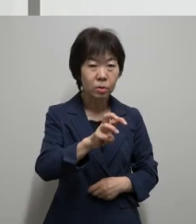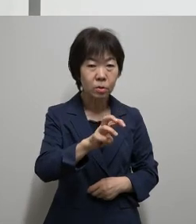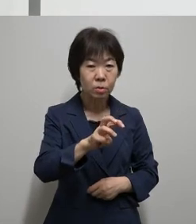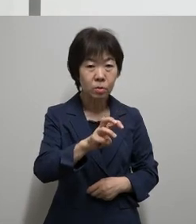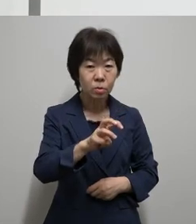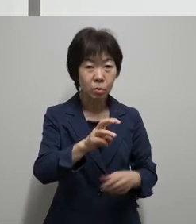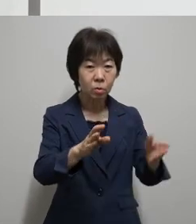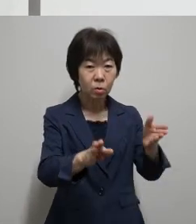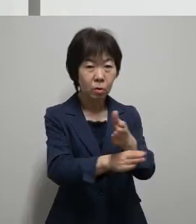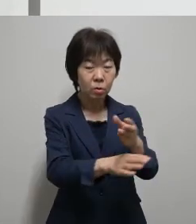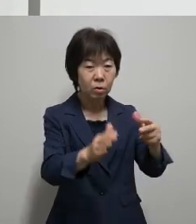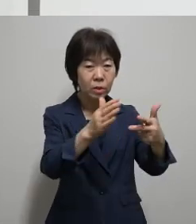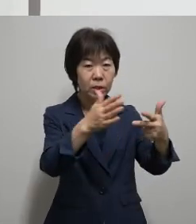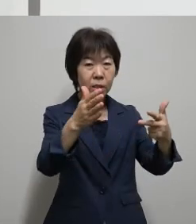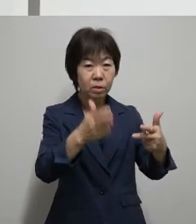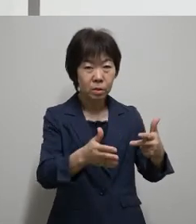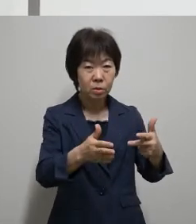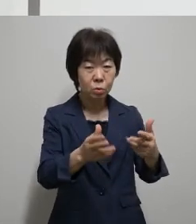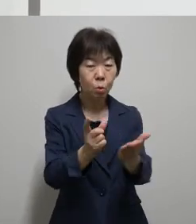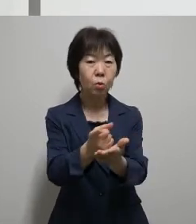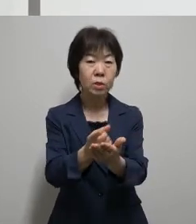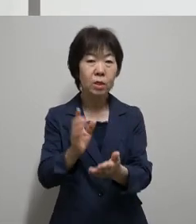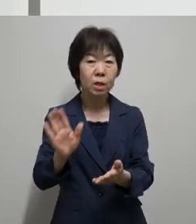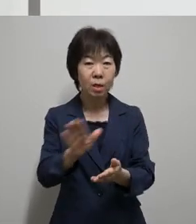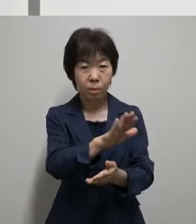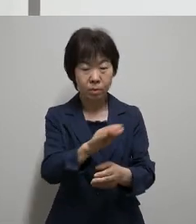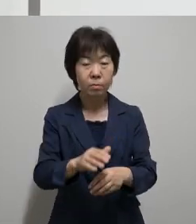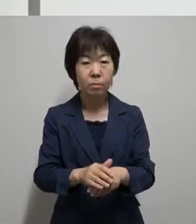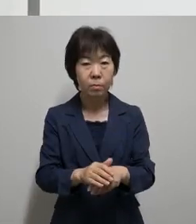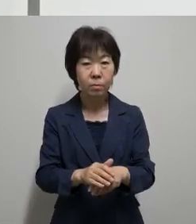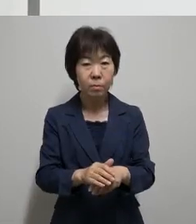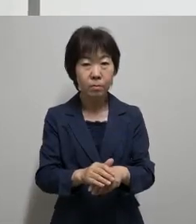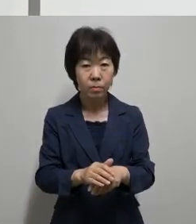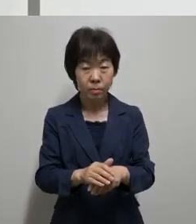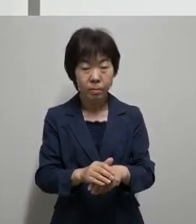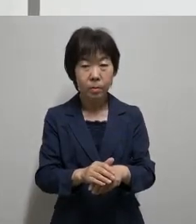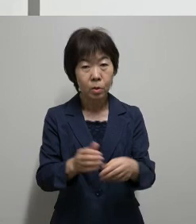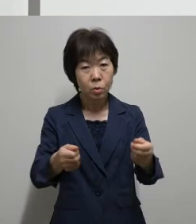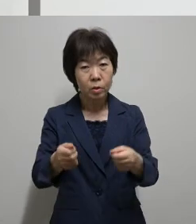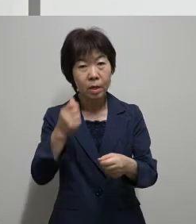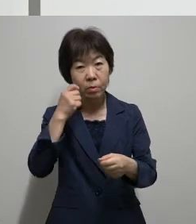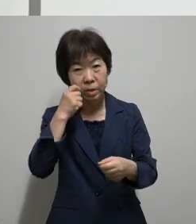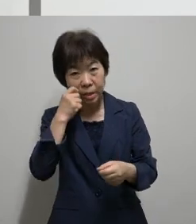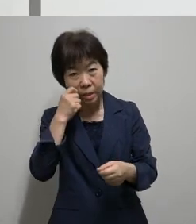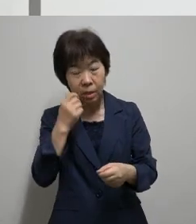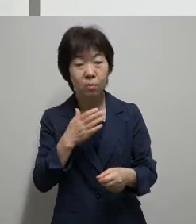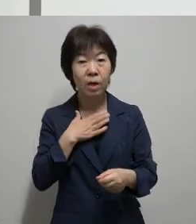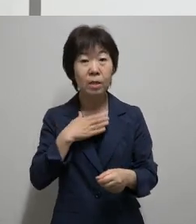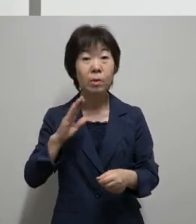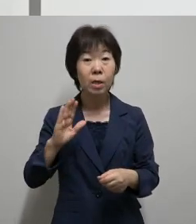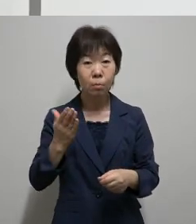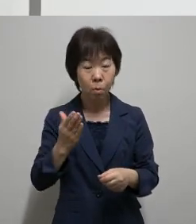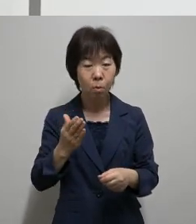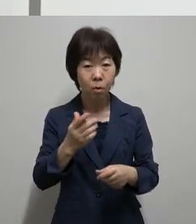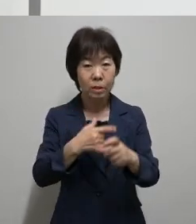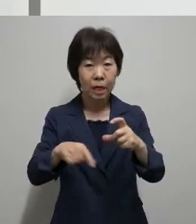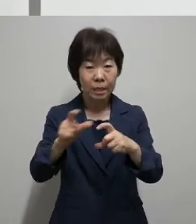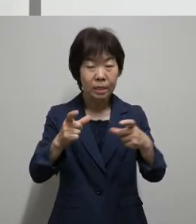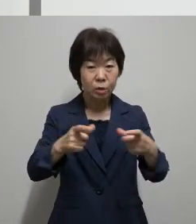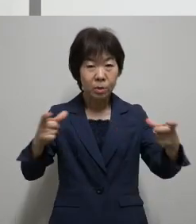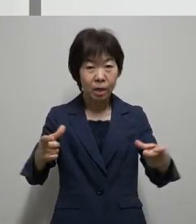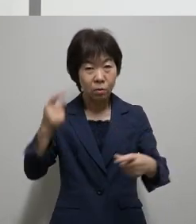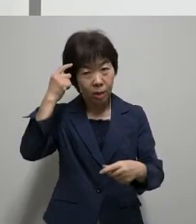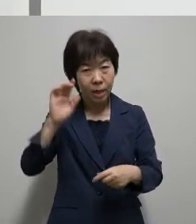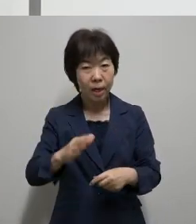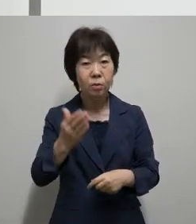床程度の宿泊療養施設というのが方針でありますけれども調査が難しいというのは承知の上で既に積み上げというのは着